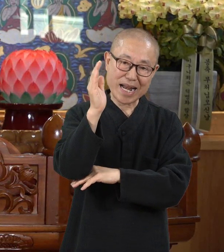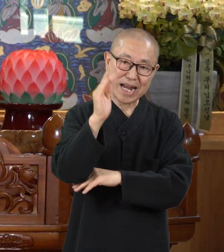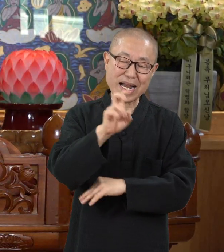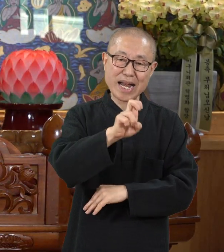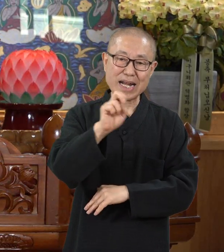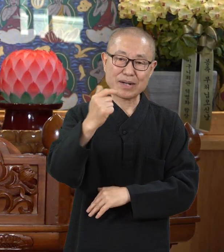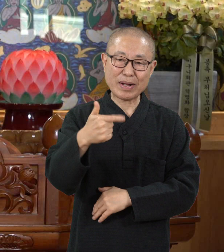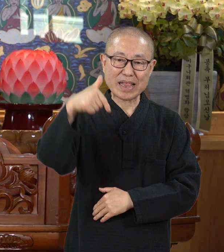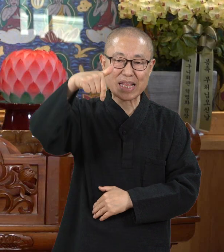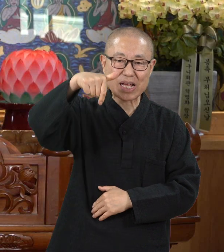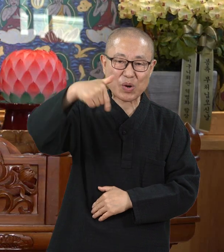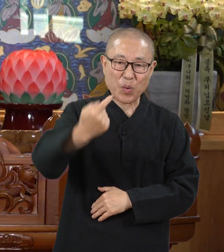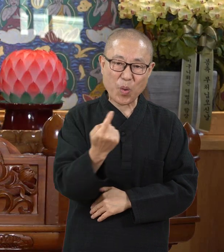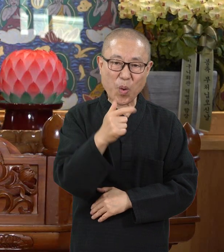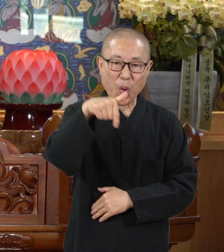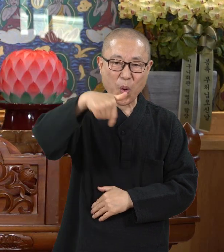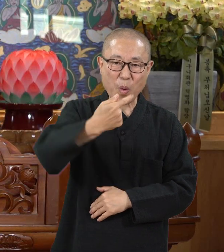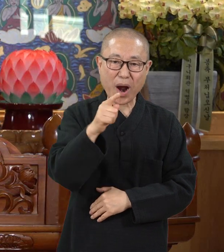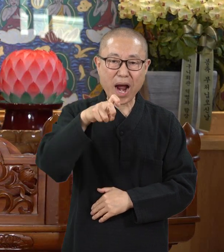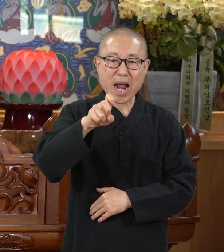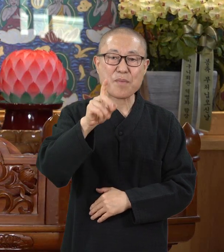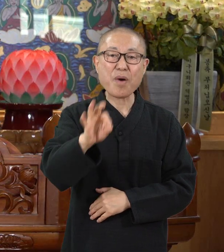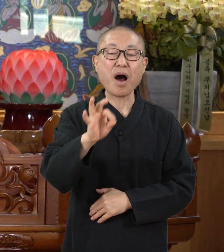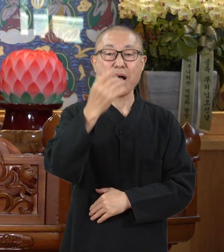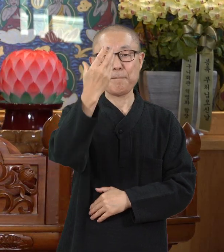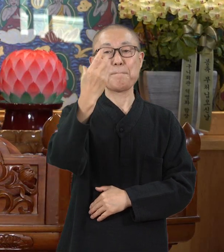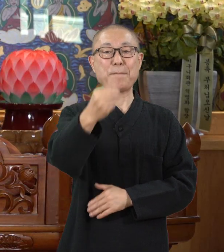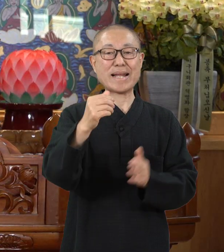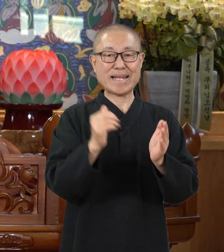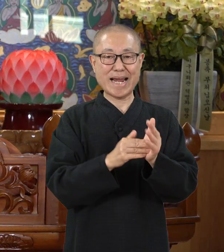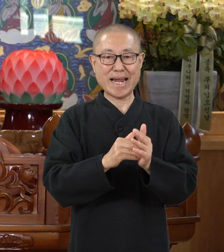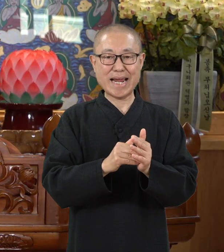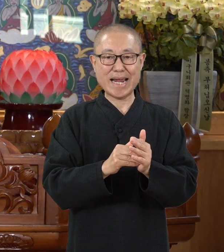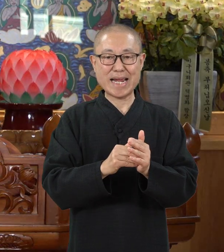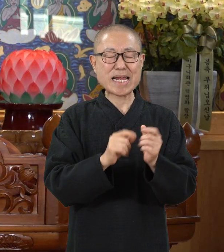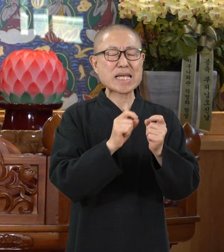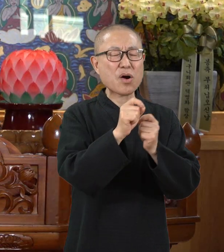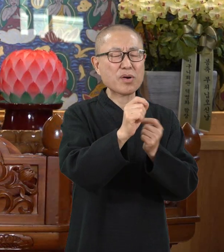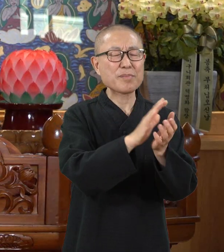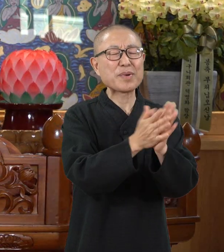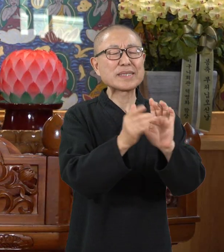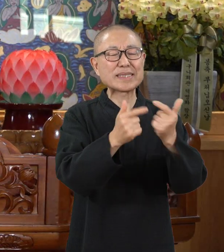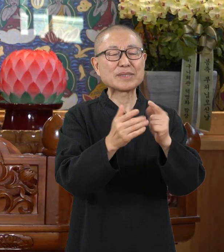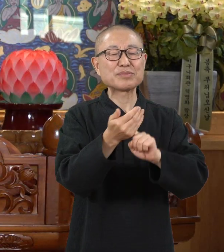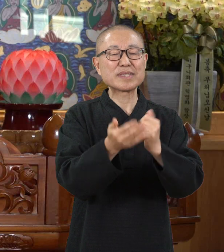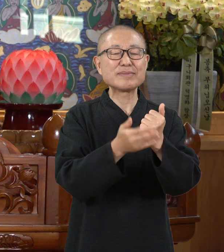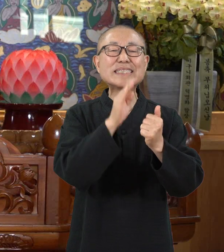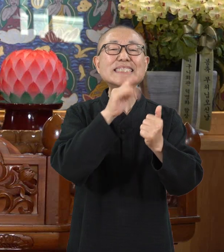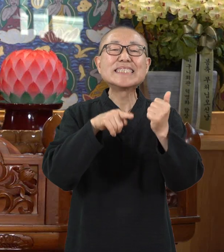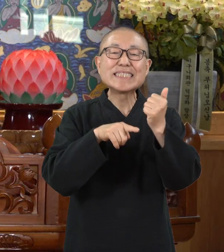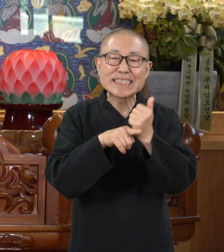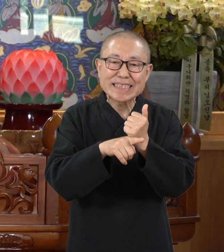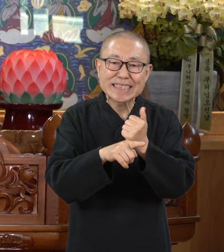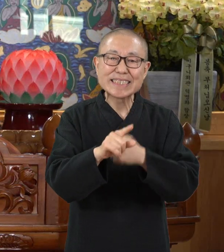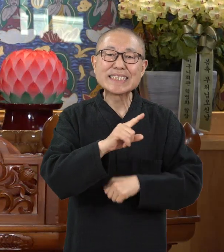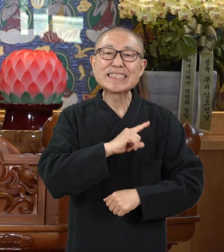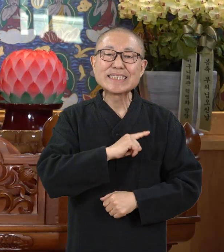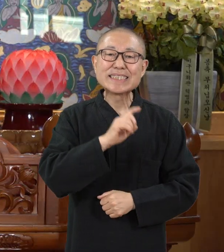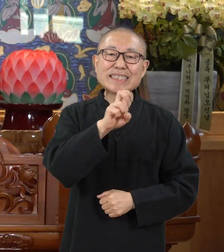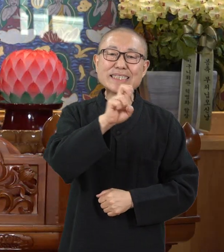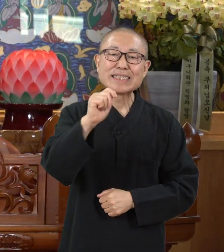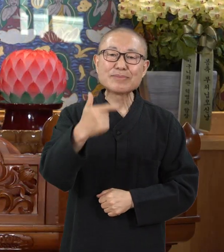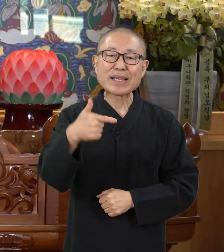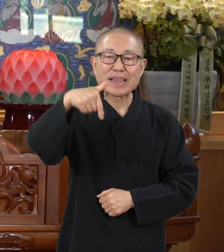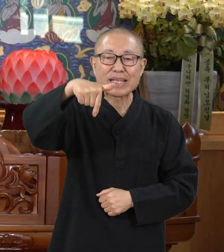만고광명을 깨닫다. 이 만고광명이 영원히 변치 않는 부처님의 진리를 저는 만고광명이라고